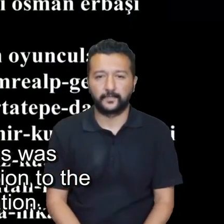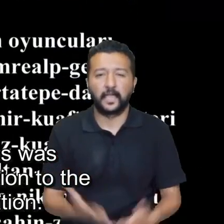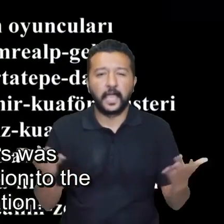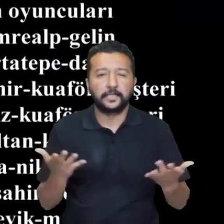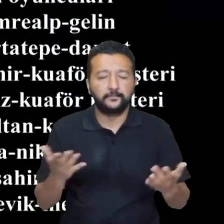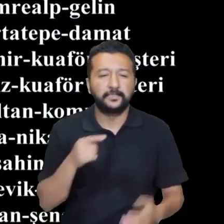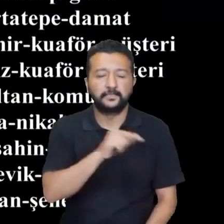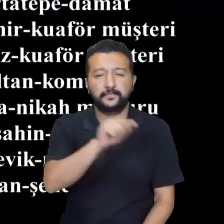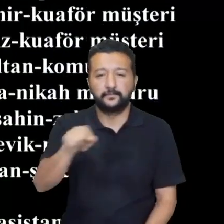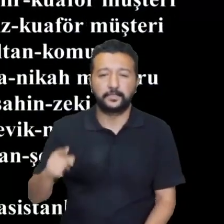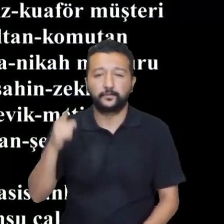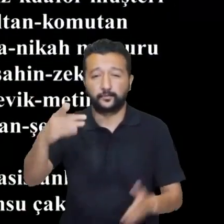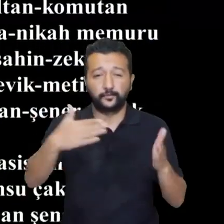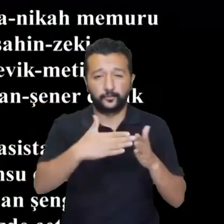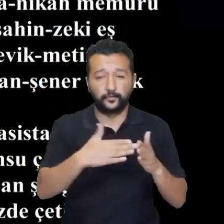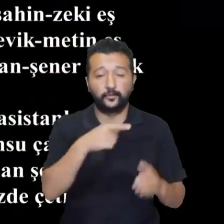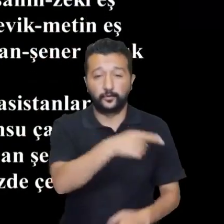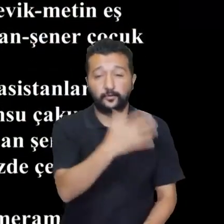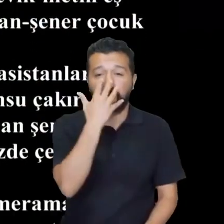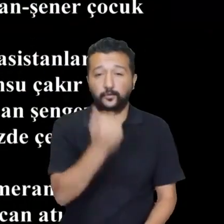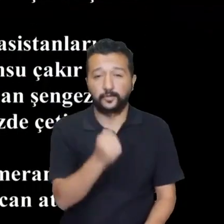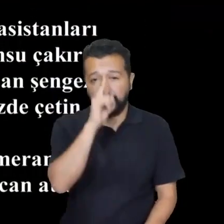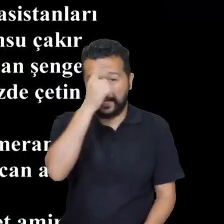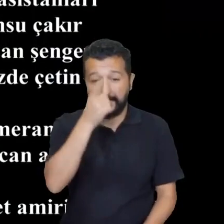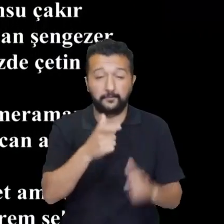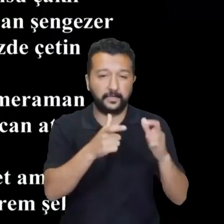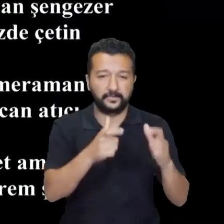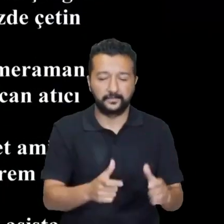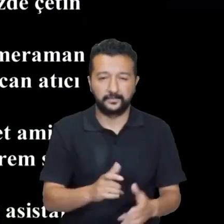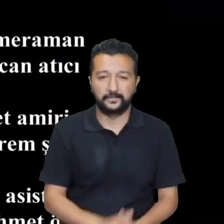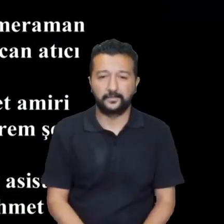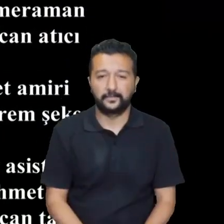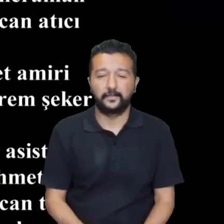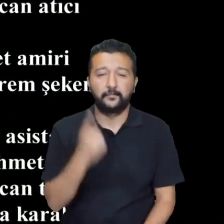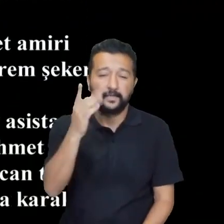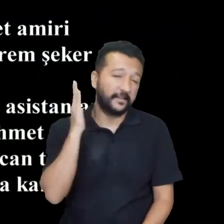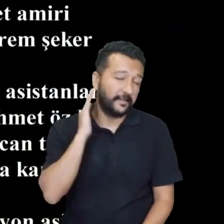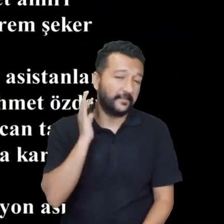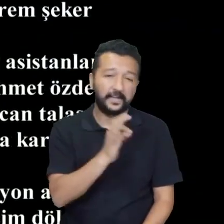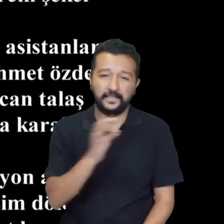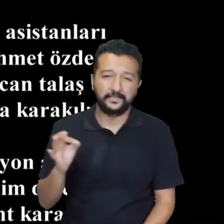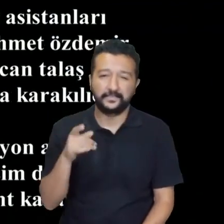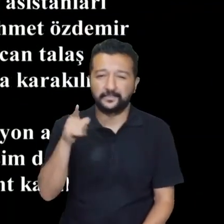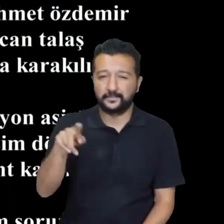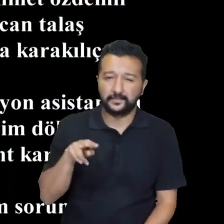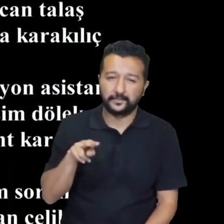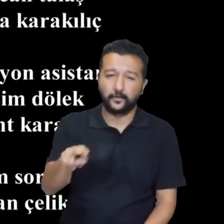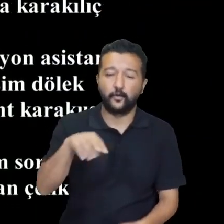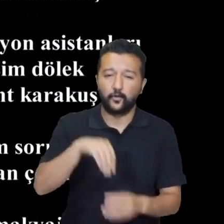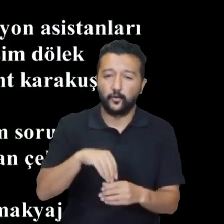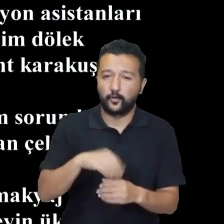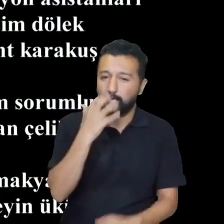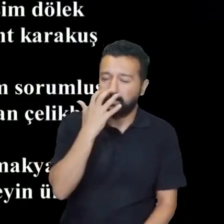Ütil Korkmaz. Son kontroller Fulya Akbaba, Dolunay Ünal, Hasan Dikiva. Teknik yapım daha prodüksiyon, Yeni Gökdelen tercüme. Yönetmen